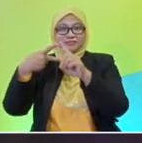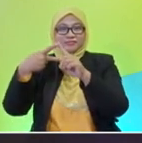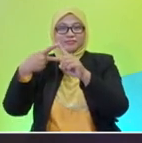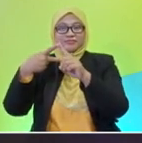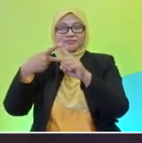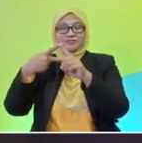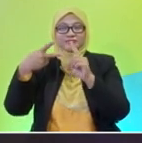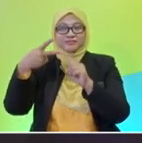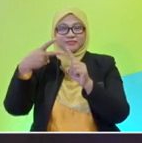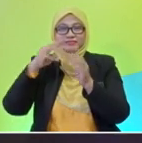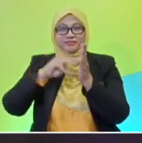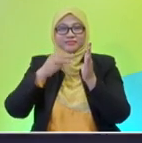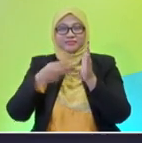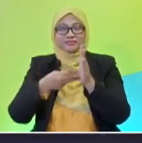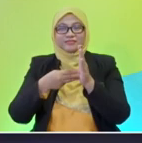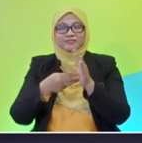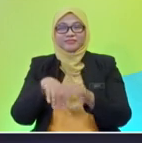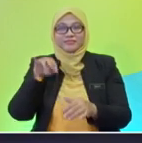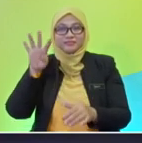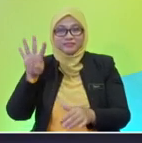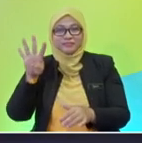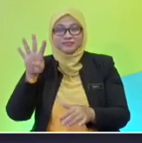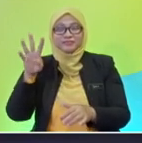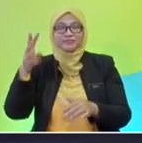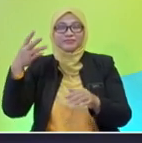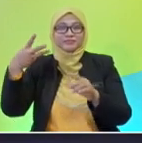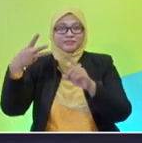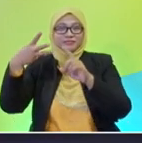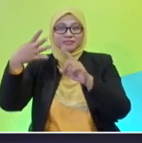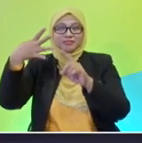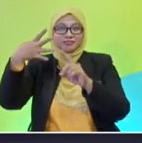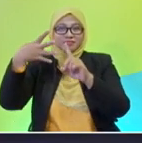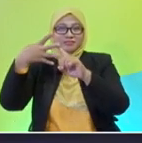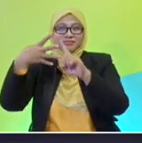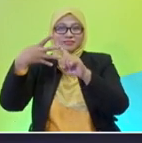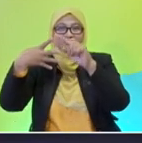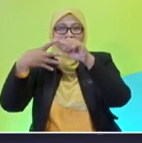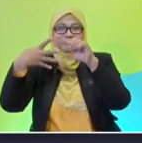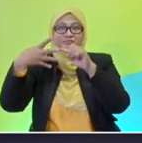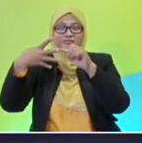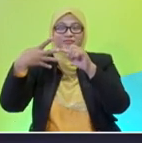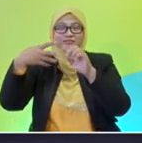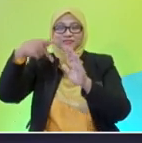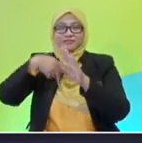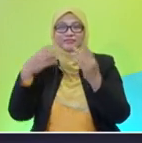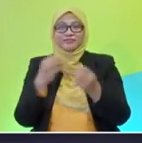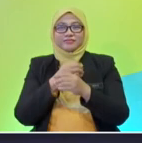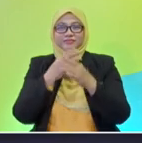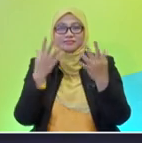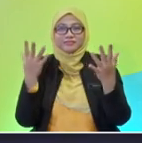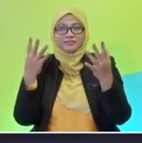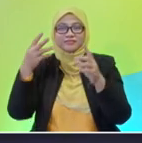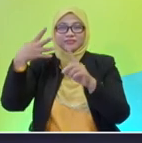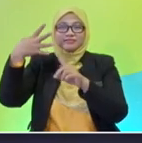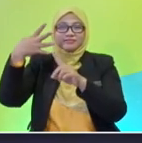maksud. Kalau pantun empat kerat, dua pembayang pertama, maksudnya baris pertama dan baris kedua itu ialah pembayang,